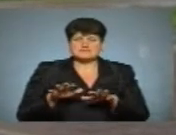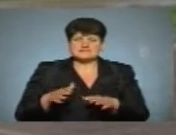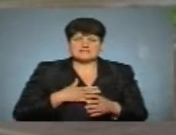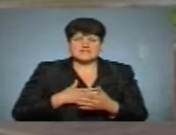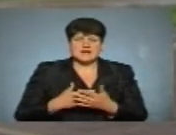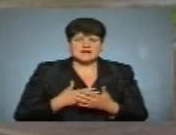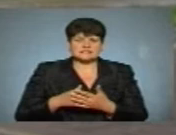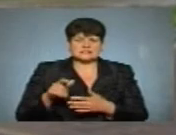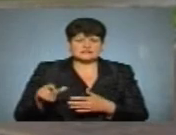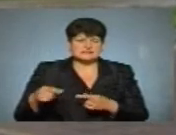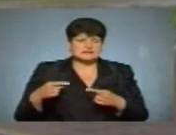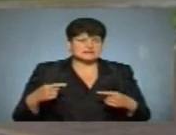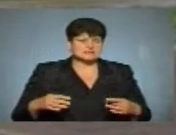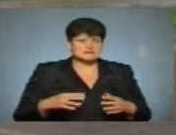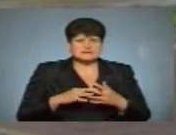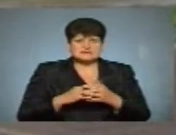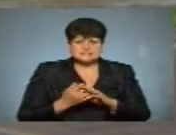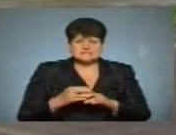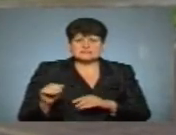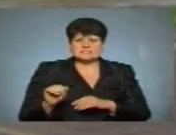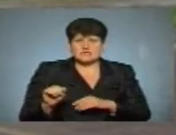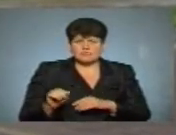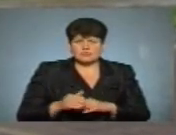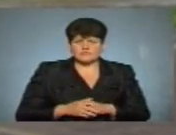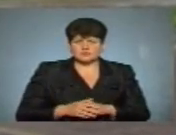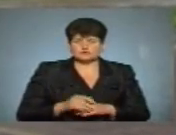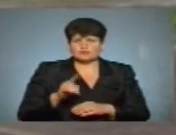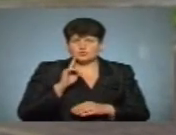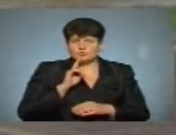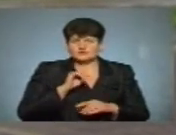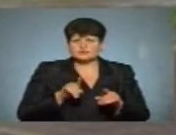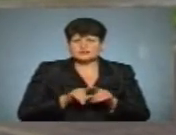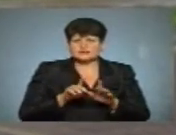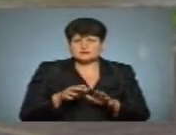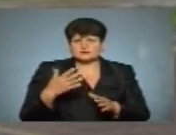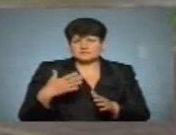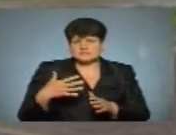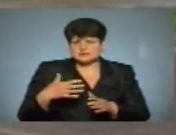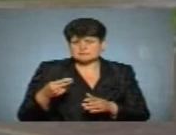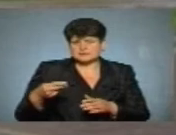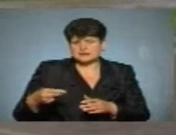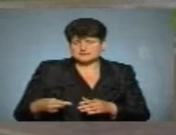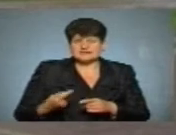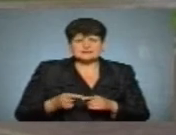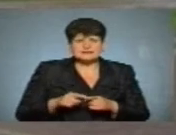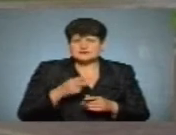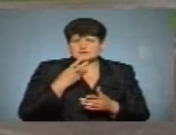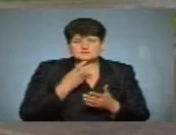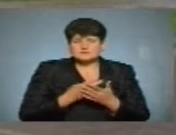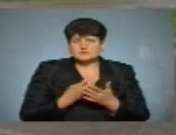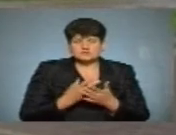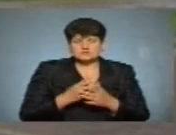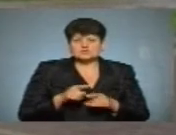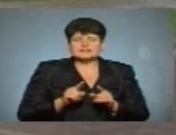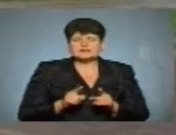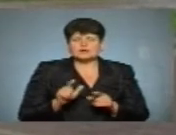активісти з різних сіл і з самої Теребовлі. Тому поки що тільки так 50 підписів. Ну, це кажу, що це не свідчить про те, що тільки 50